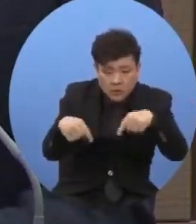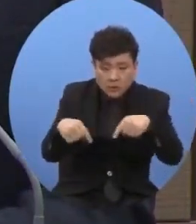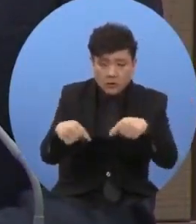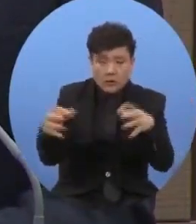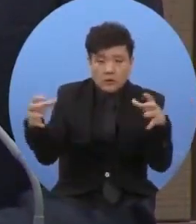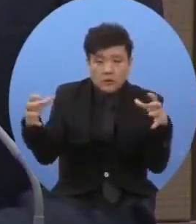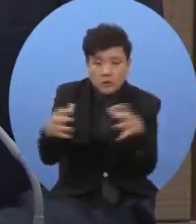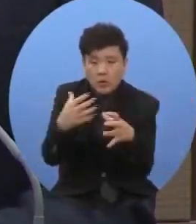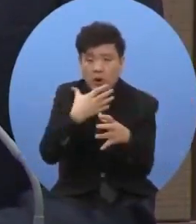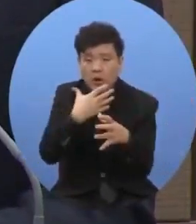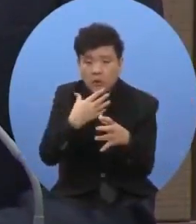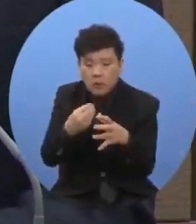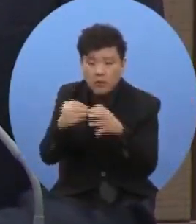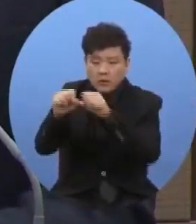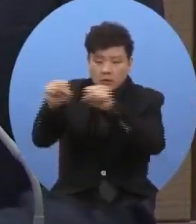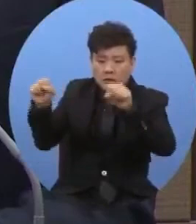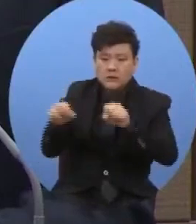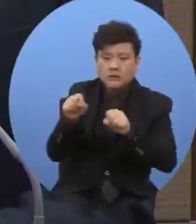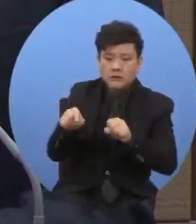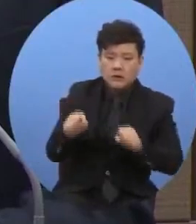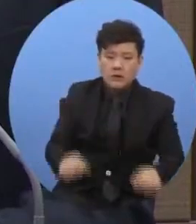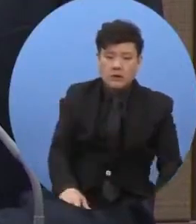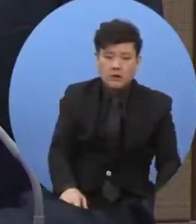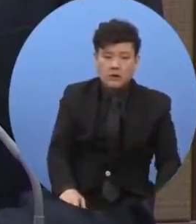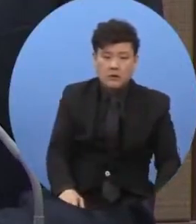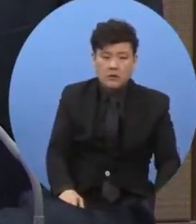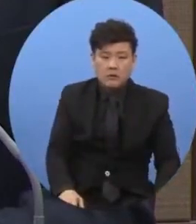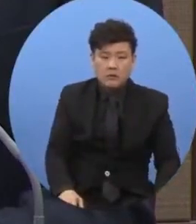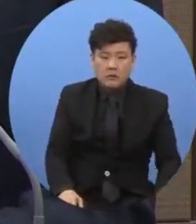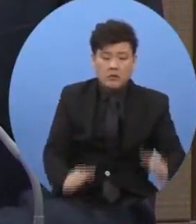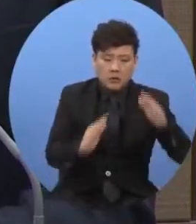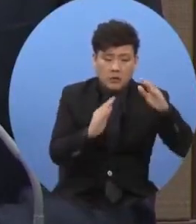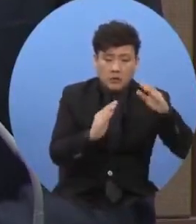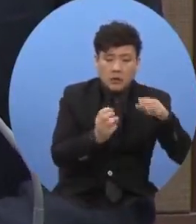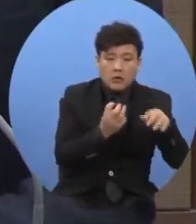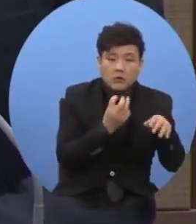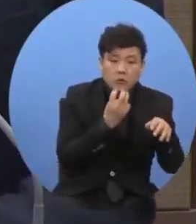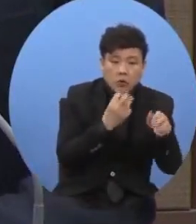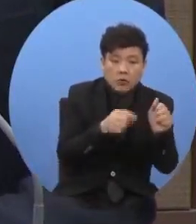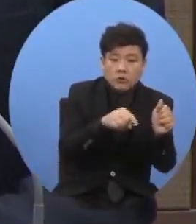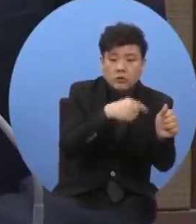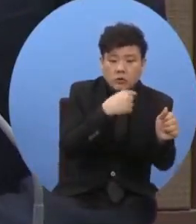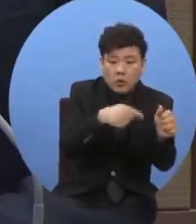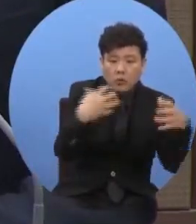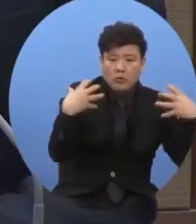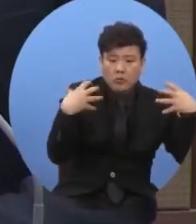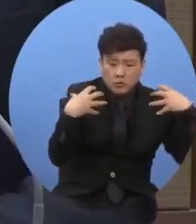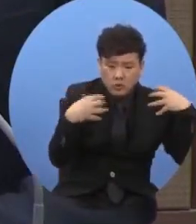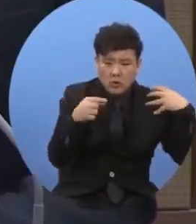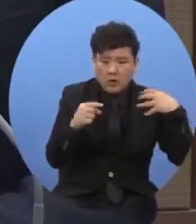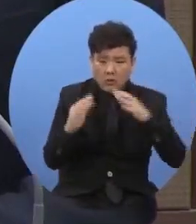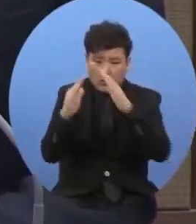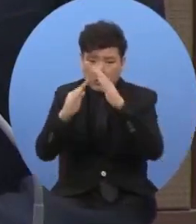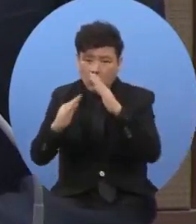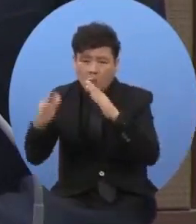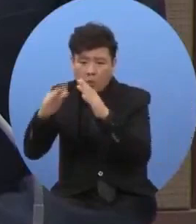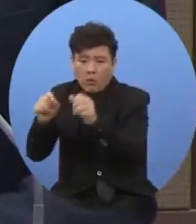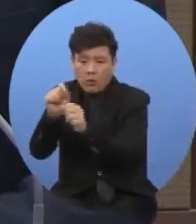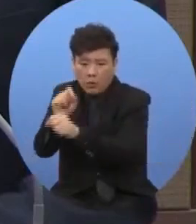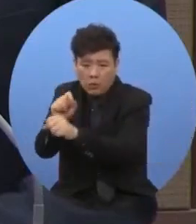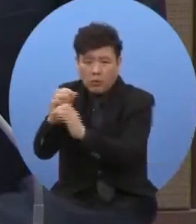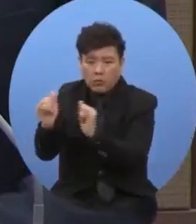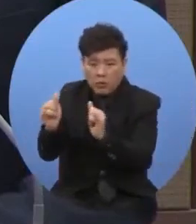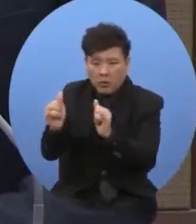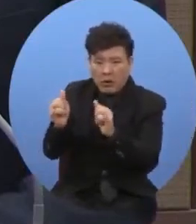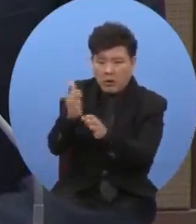이게 서울시하고 교육청도 공공기관 간의 칸막이 때문에 이 공급자 중심으로 쭉 가지 실제